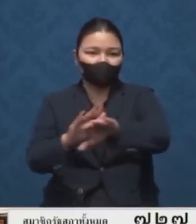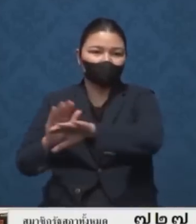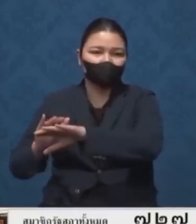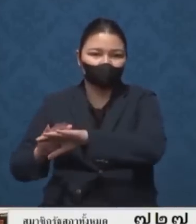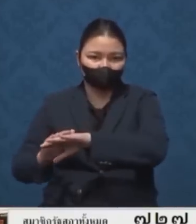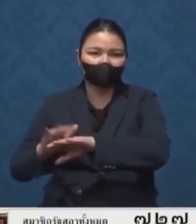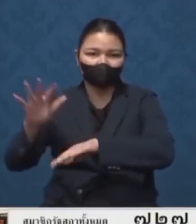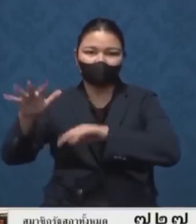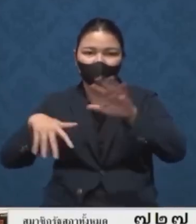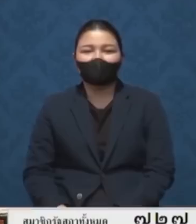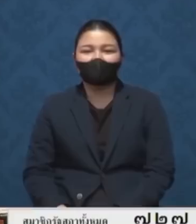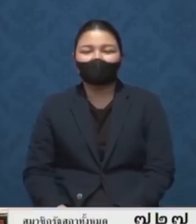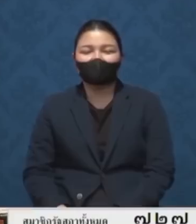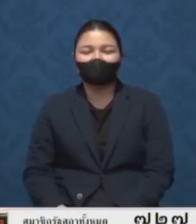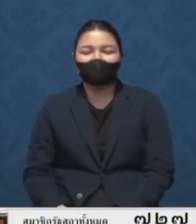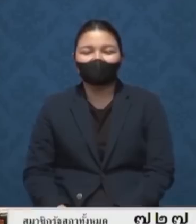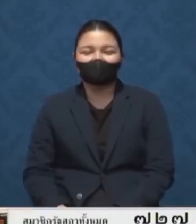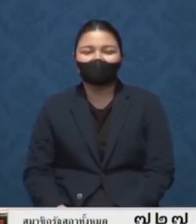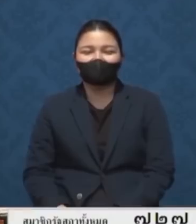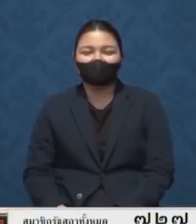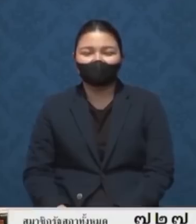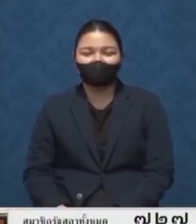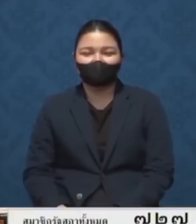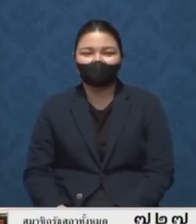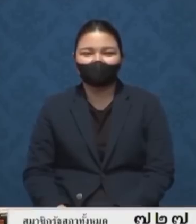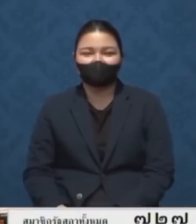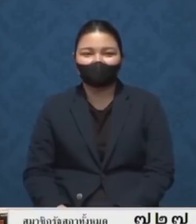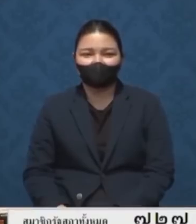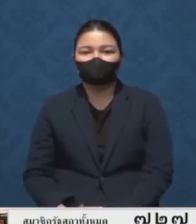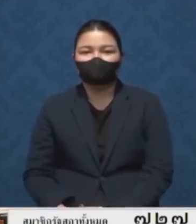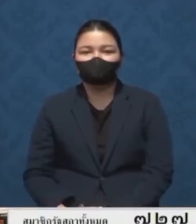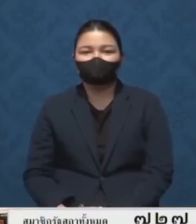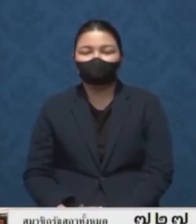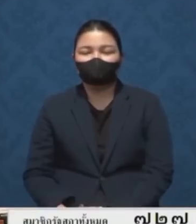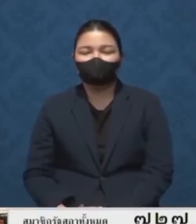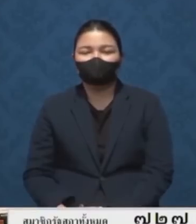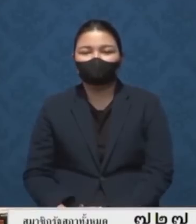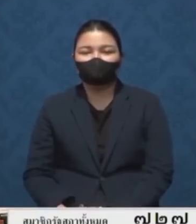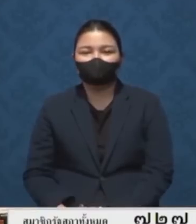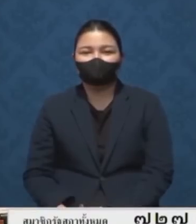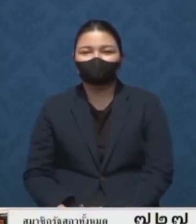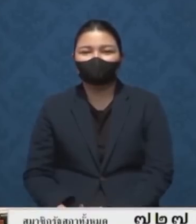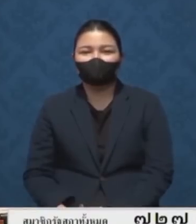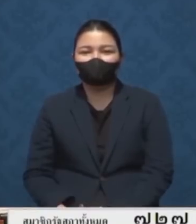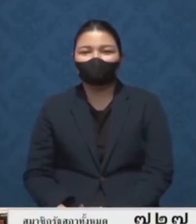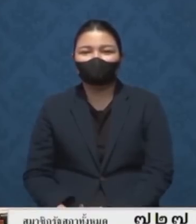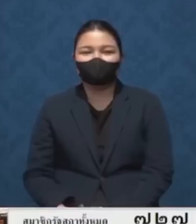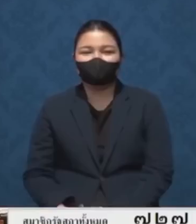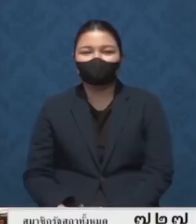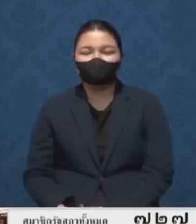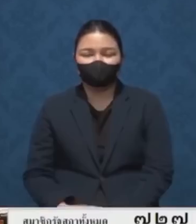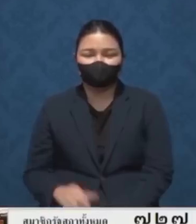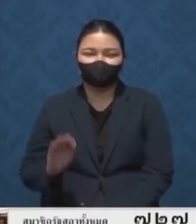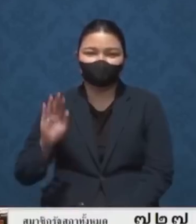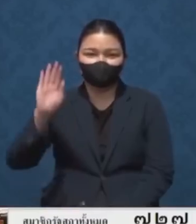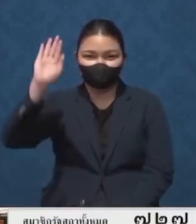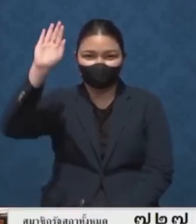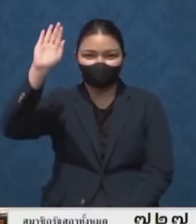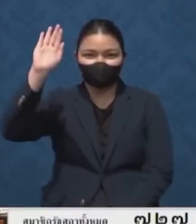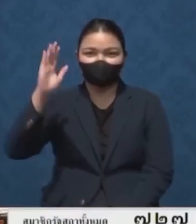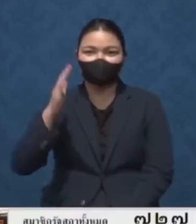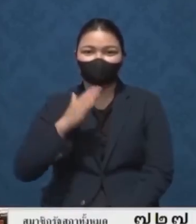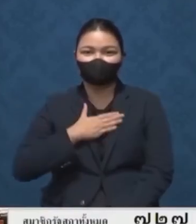พวกเข้ามาหน่อยครับค่าตัว 20กว่าคนกับป่าเปลี่ยนท่านประธาน